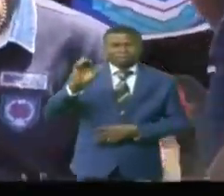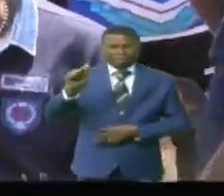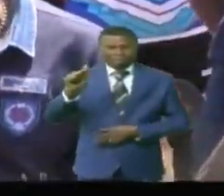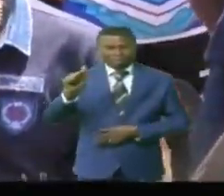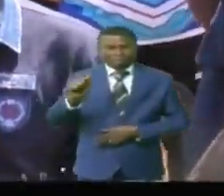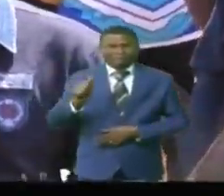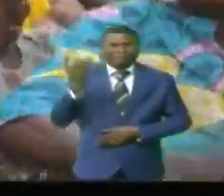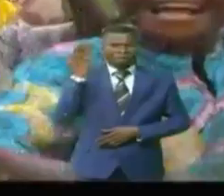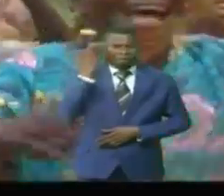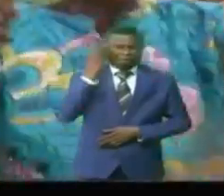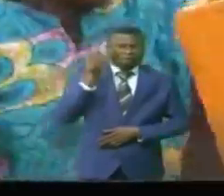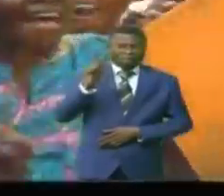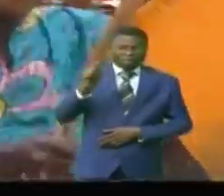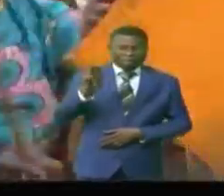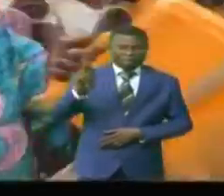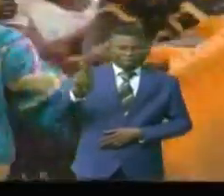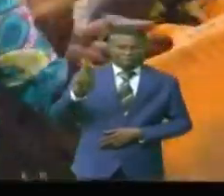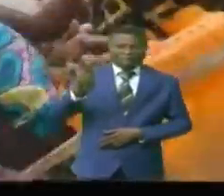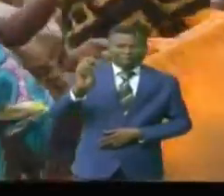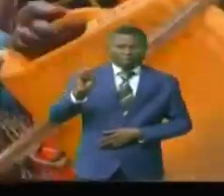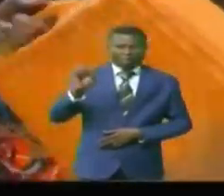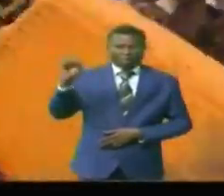Trésor Moutiki.